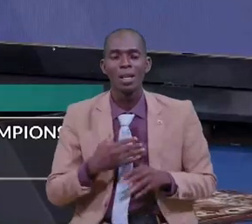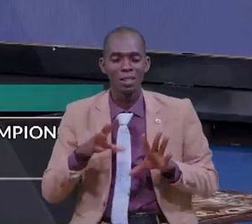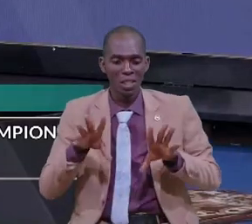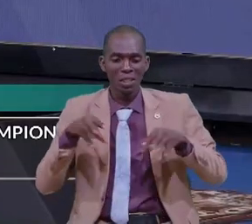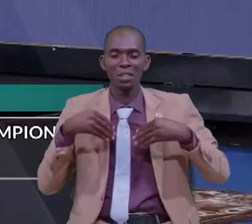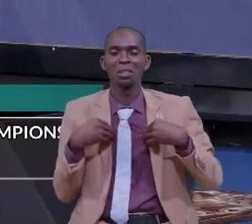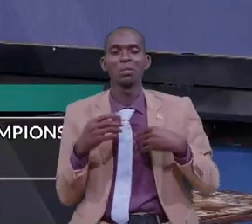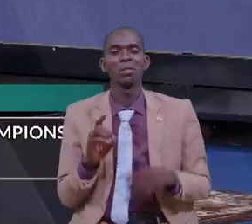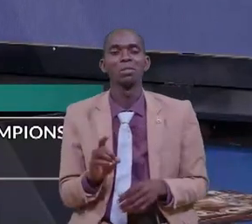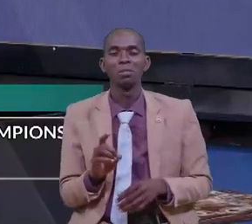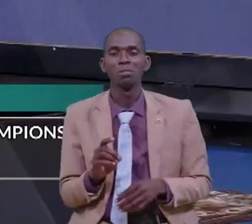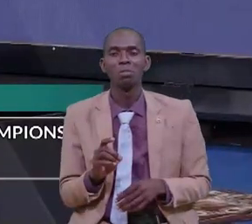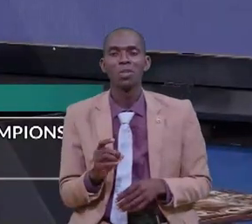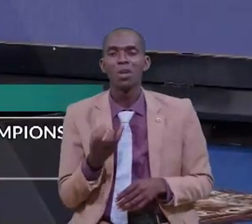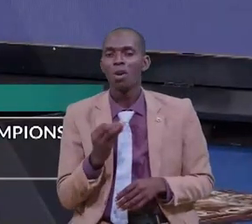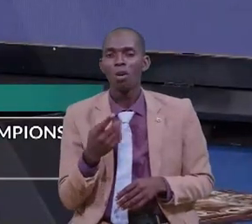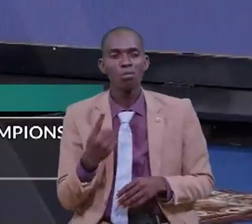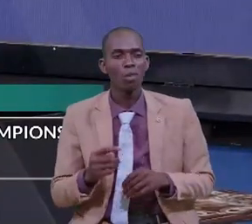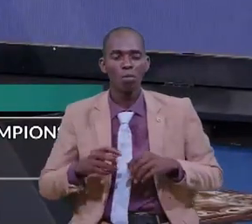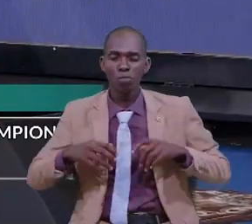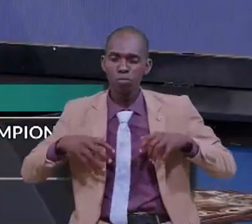la multitude de ses frères.